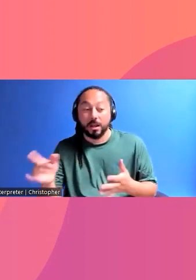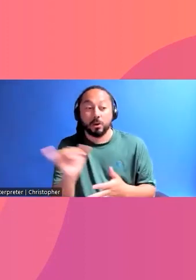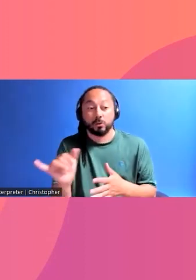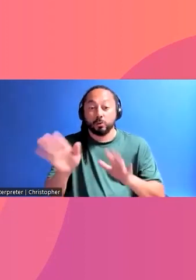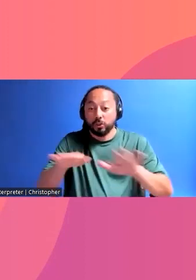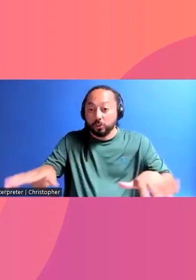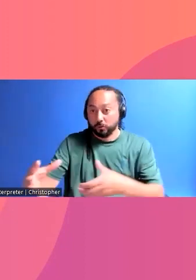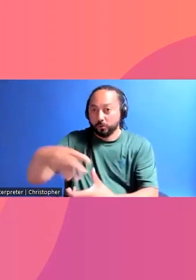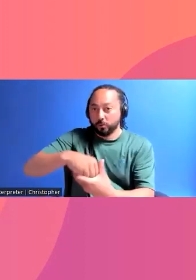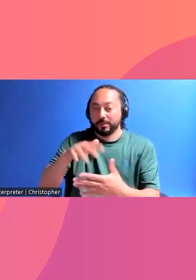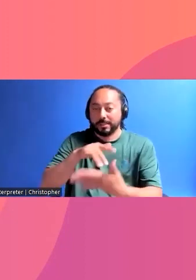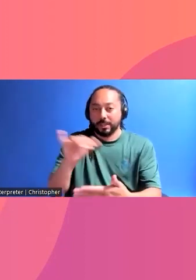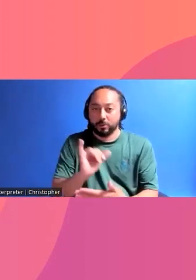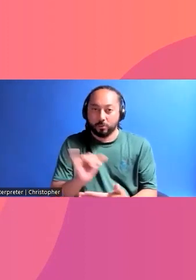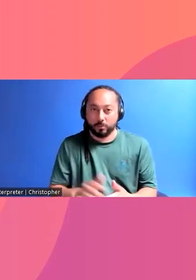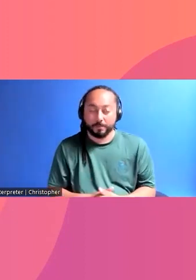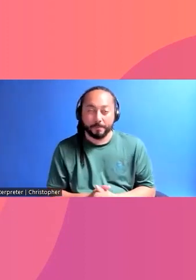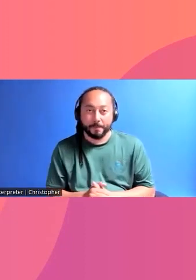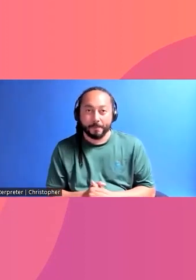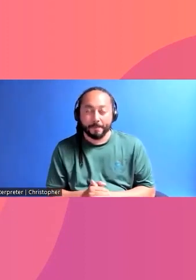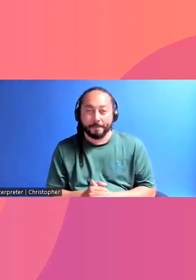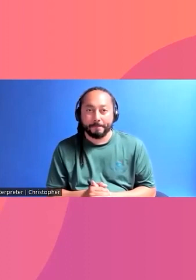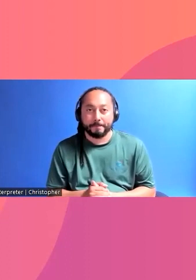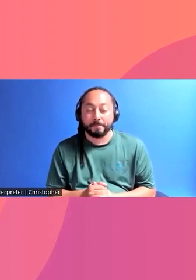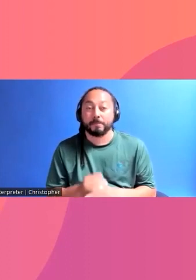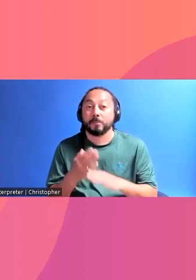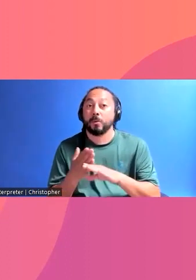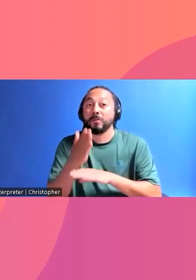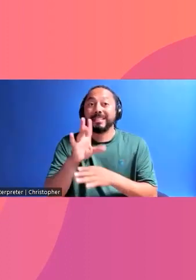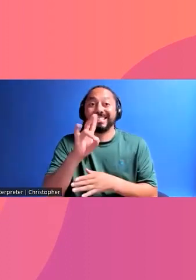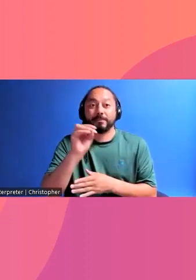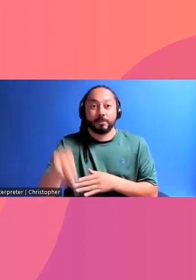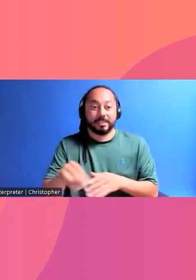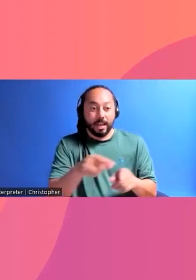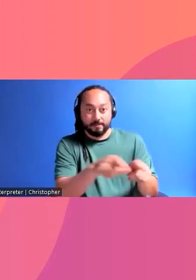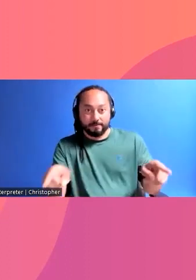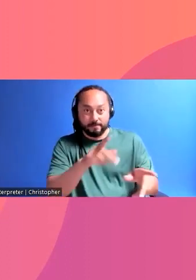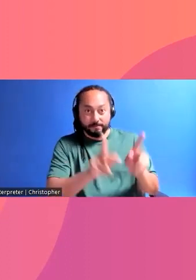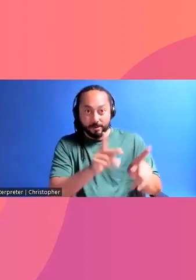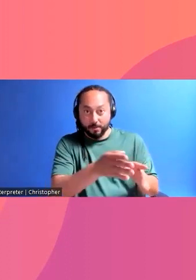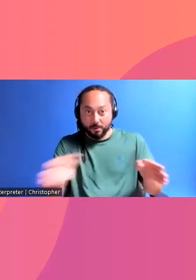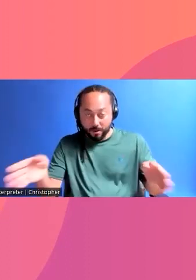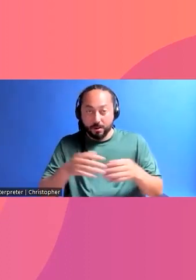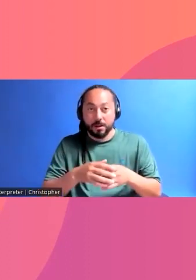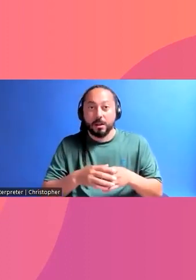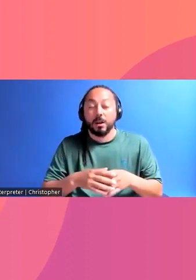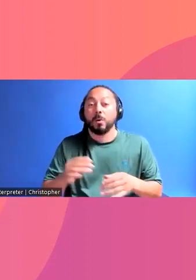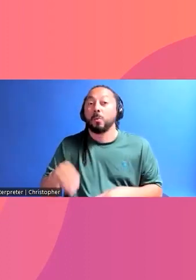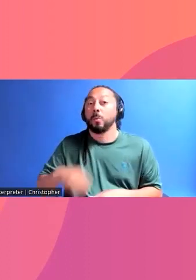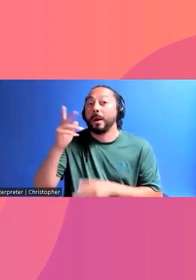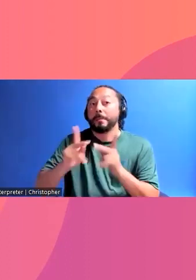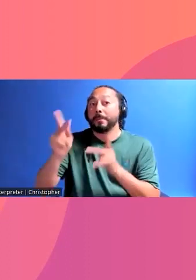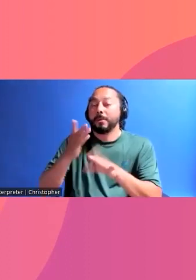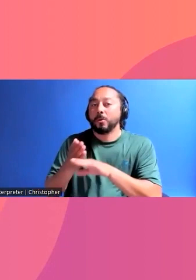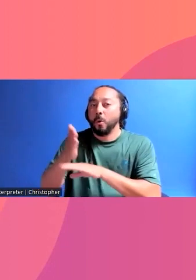des TC légers à des TC sévères. Les adultes représentaient la vaste